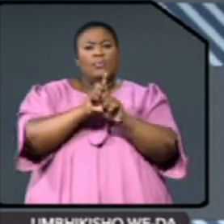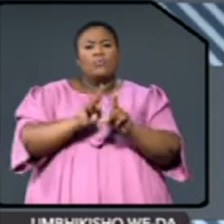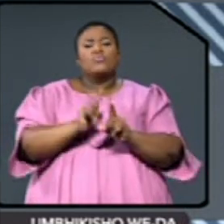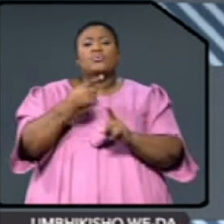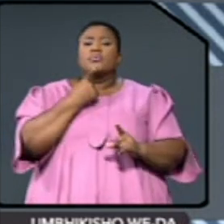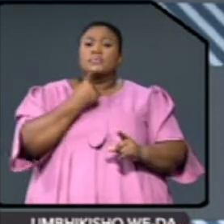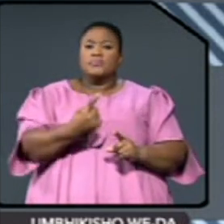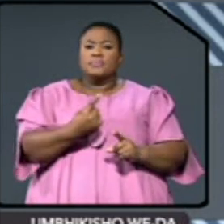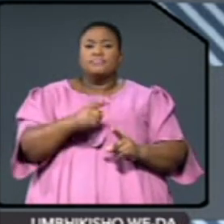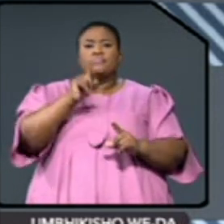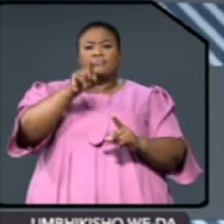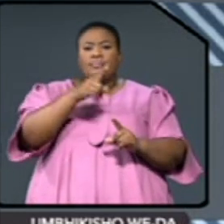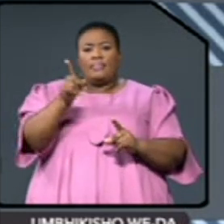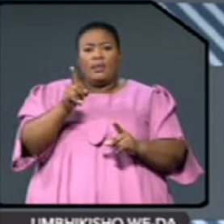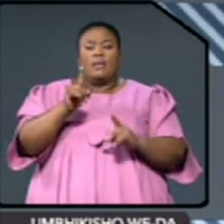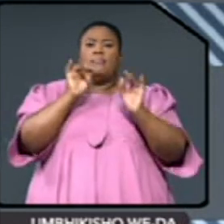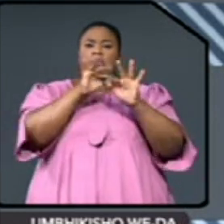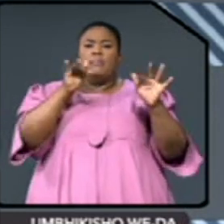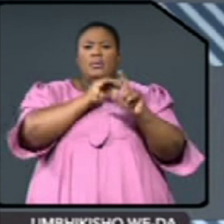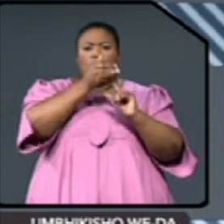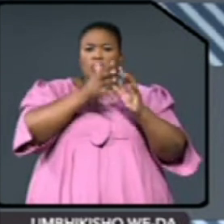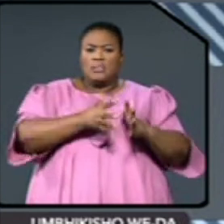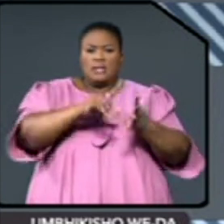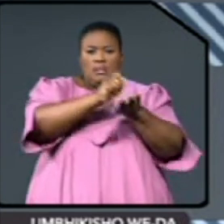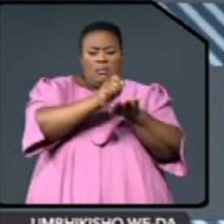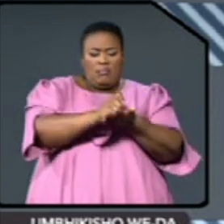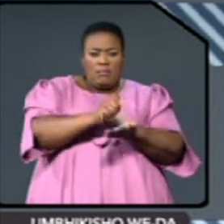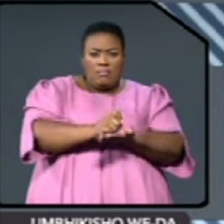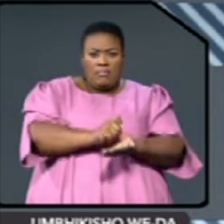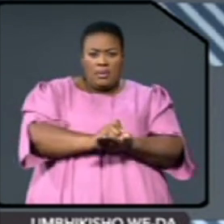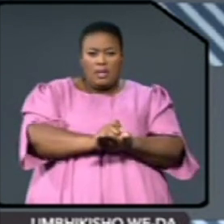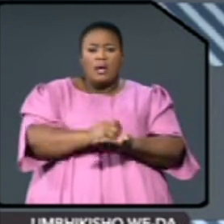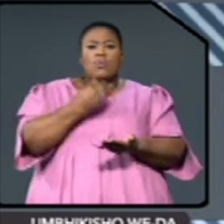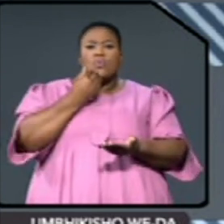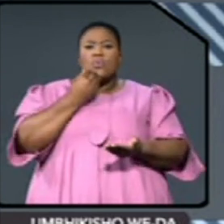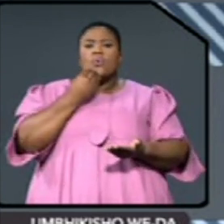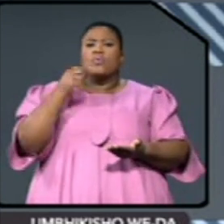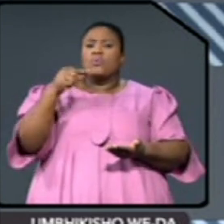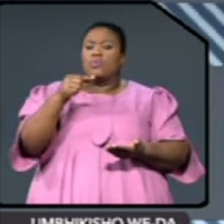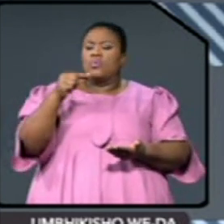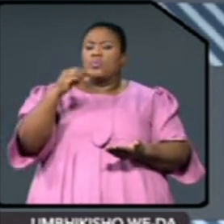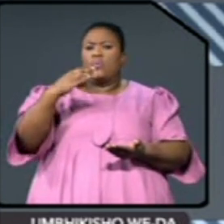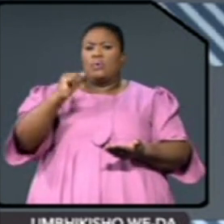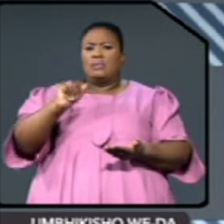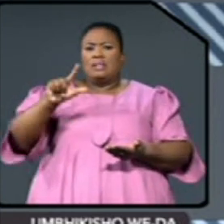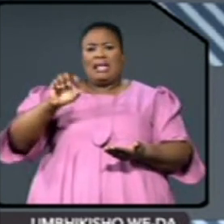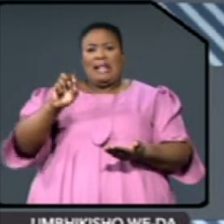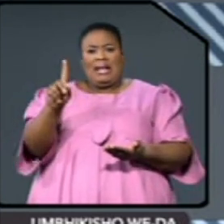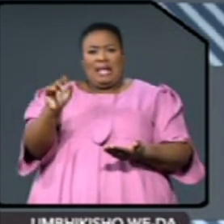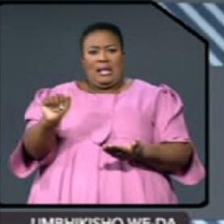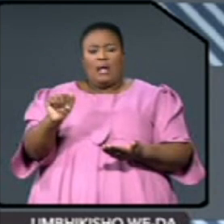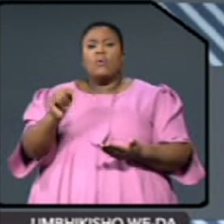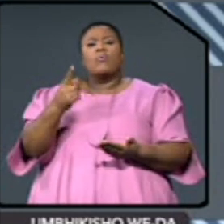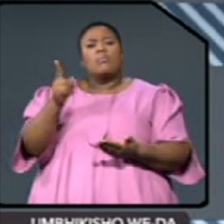yokuthi-ke babhalela u-public protector obambile ke ukholeka Gcaleka ukuthi aluphenye lolu daba ukuthi